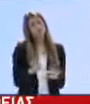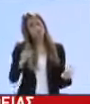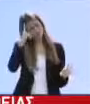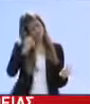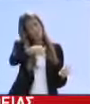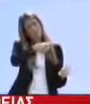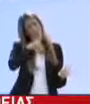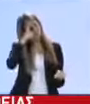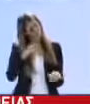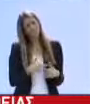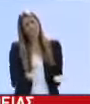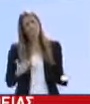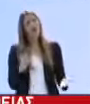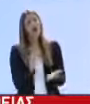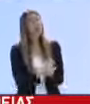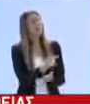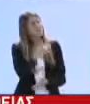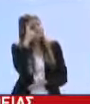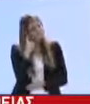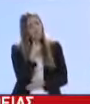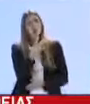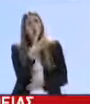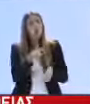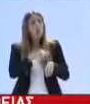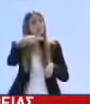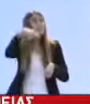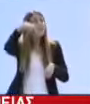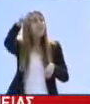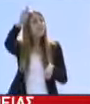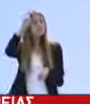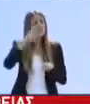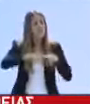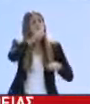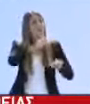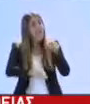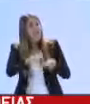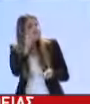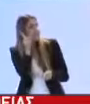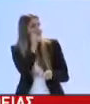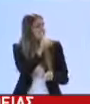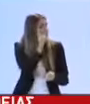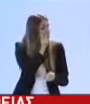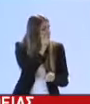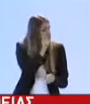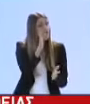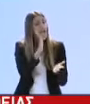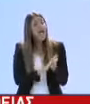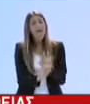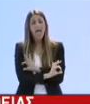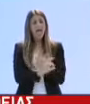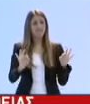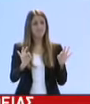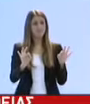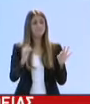Είμαι βέβαιος ότι η μεγάλη, η σιωπηλή πλειοψηφία των Ελληνίδων και των Ελλήνων είναι έτοιμοι να κοπηλατήσουν